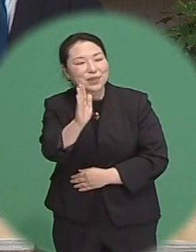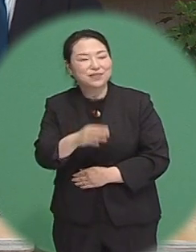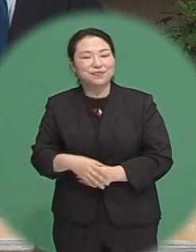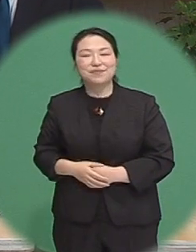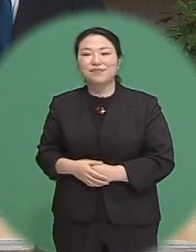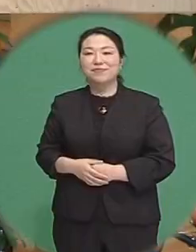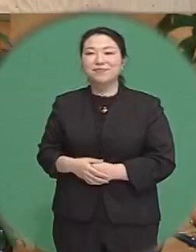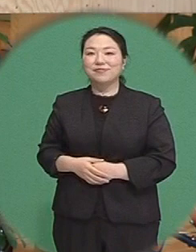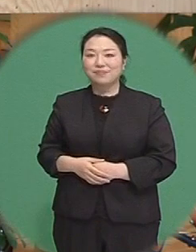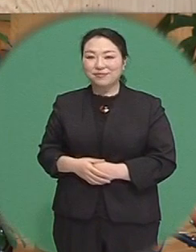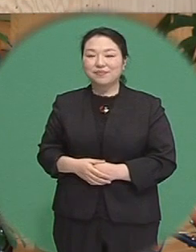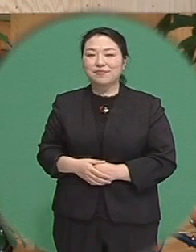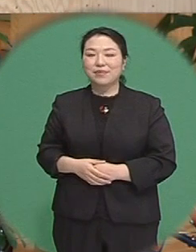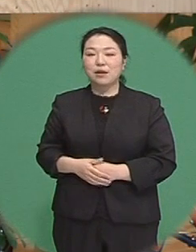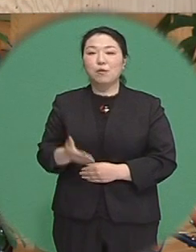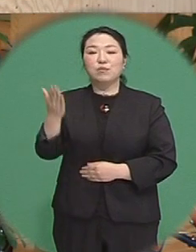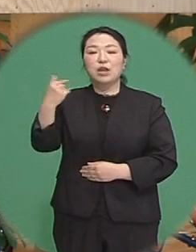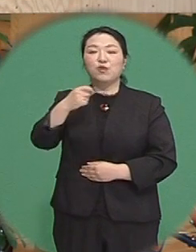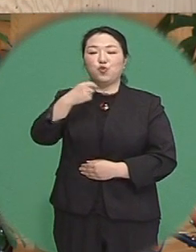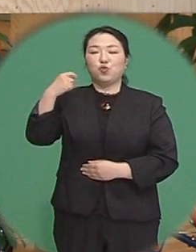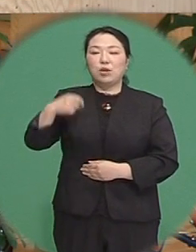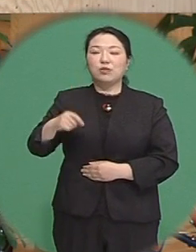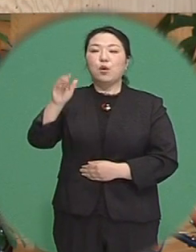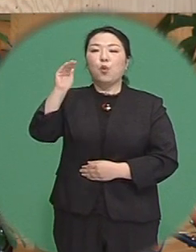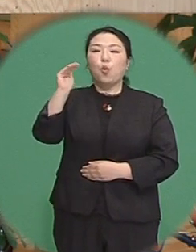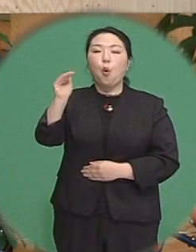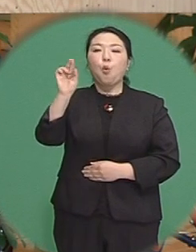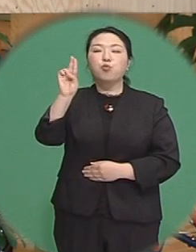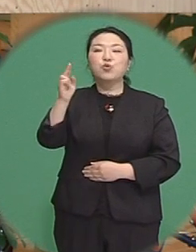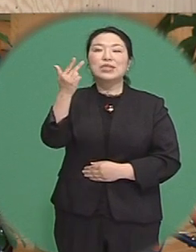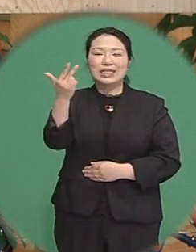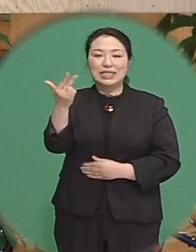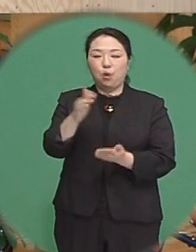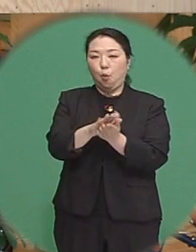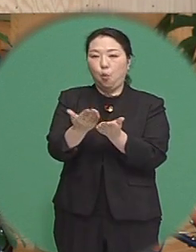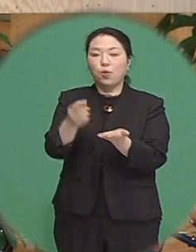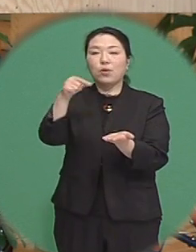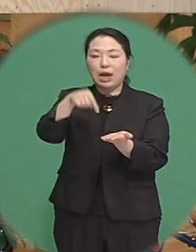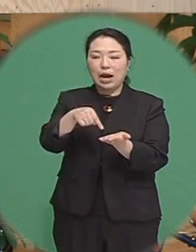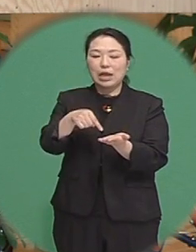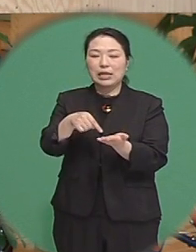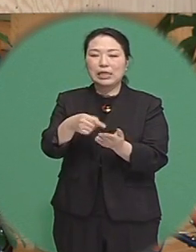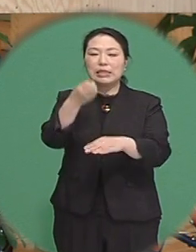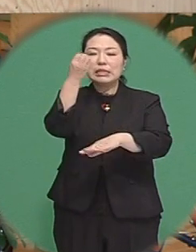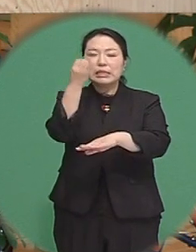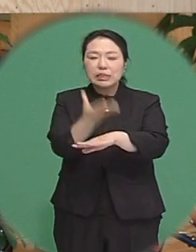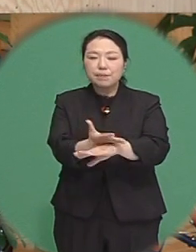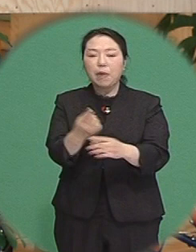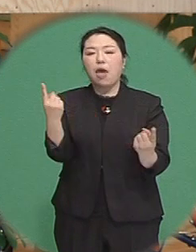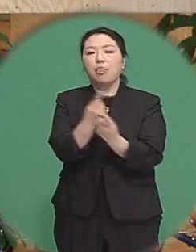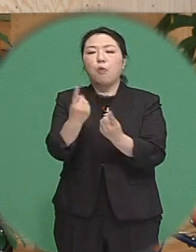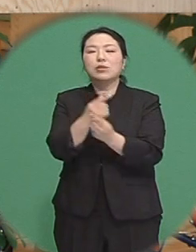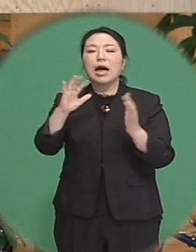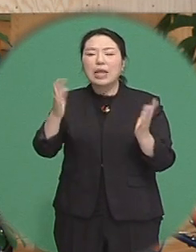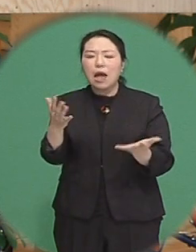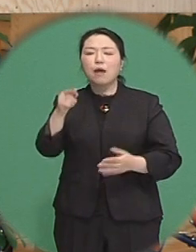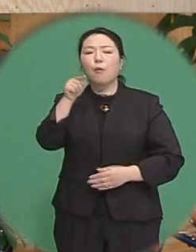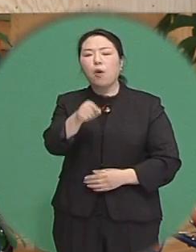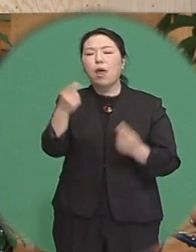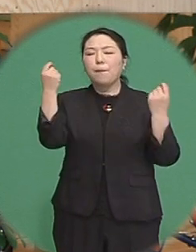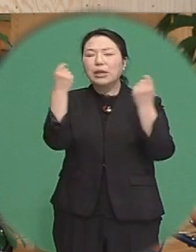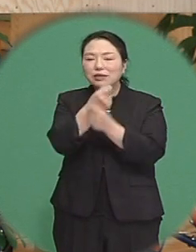入っ孔子の論語の一節に過ちて改めざるこれを過ちと言うという言葉があり